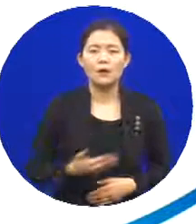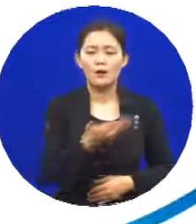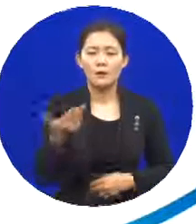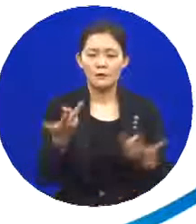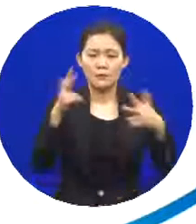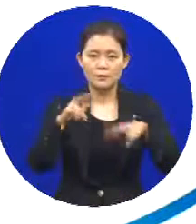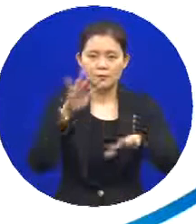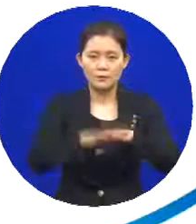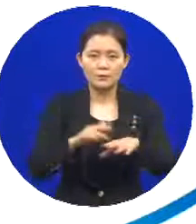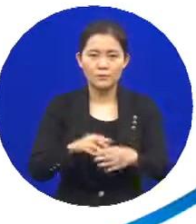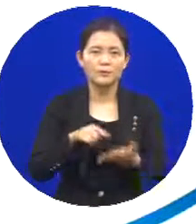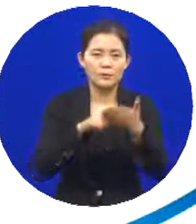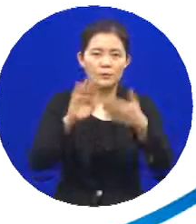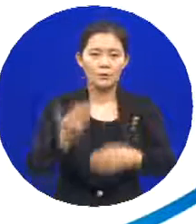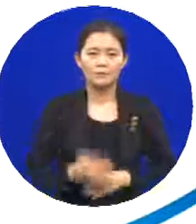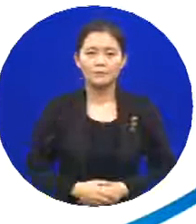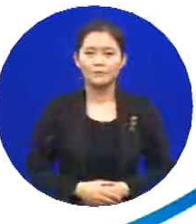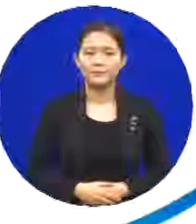용인 농촌 테마파크로 신청하세요.